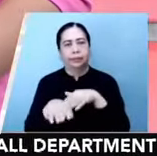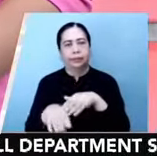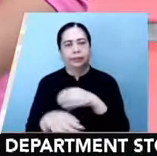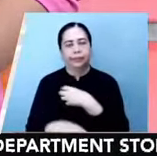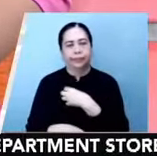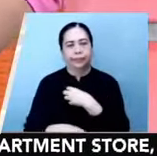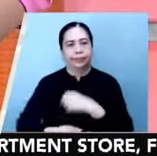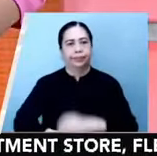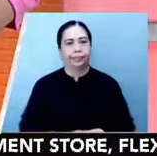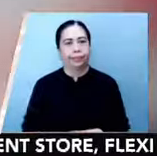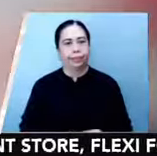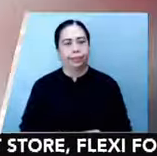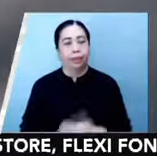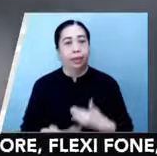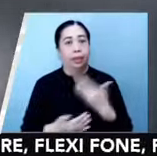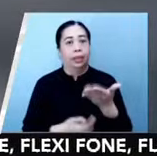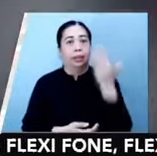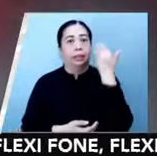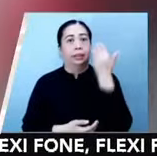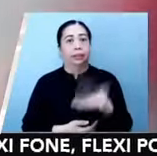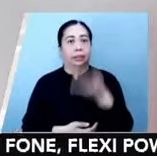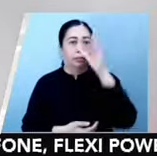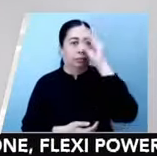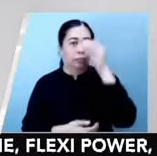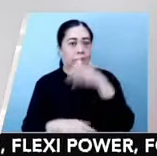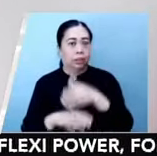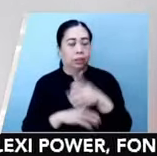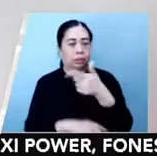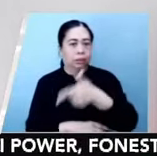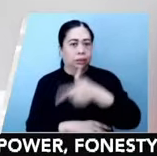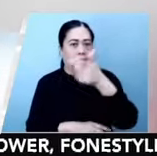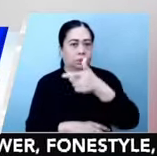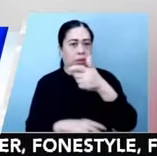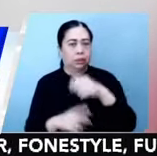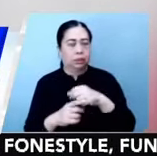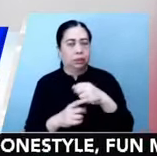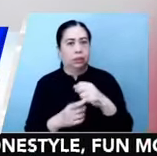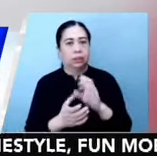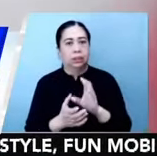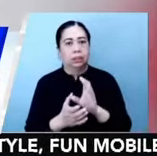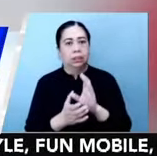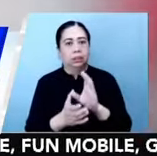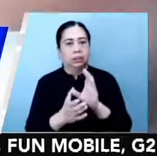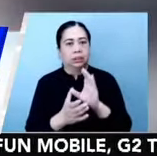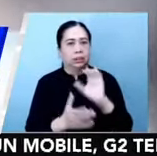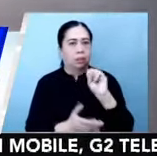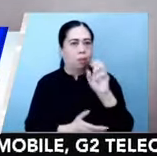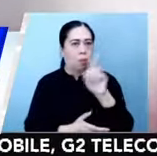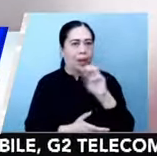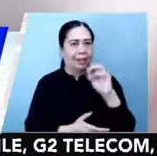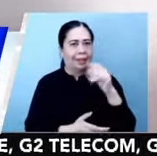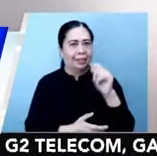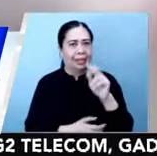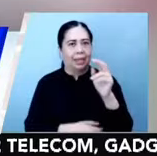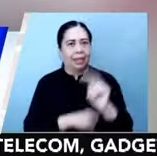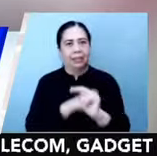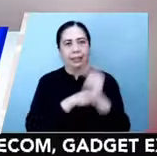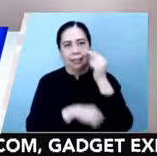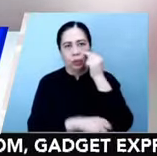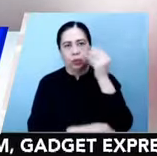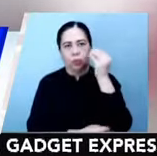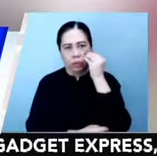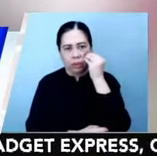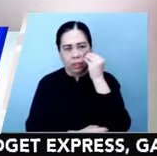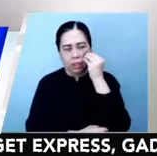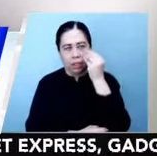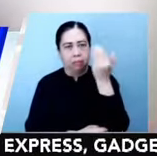Dead on the spot ay isang lalaki matapos pagbabarilin sa Zamboanguita, Negros Oriental. Duguan ang biktima nakahandusay sa gitna ng